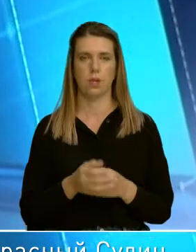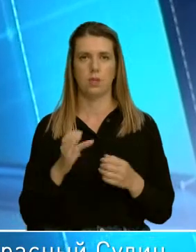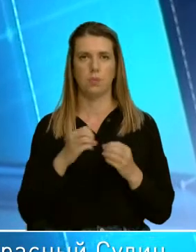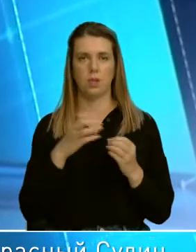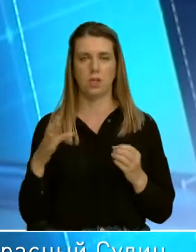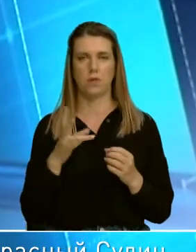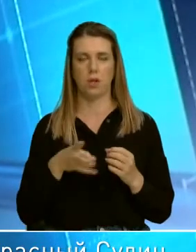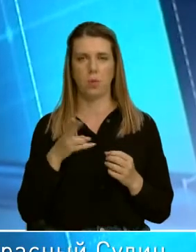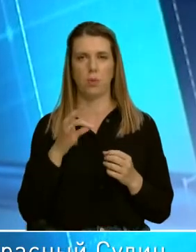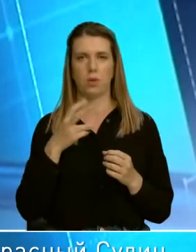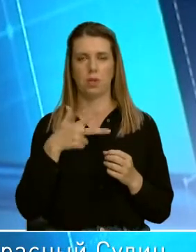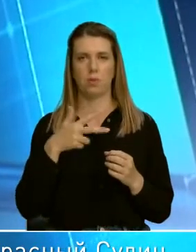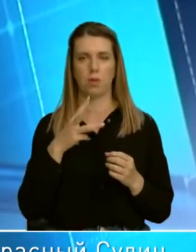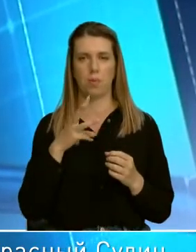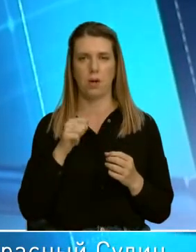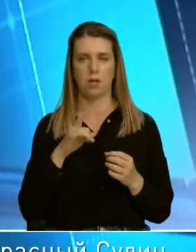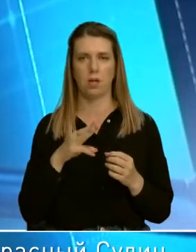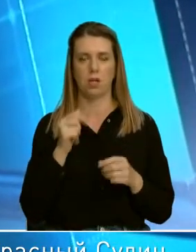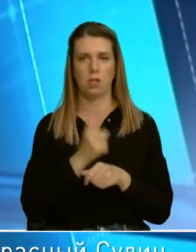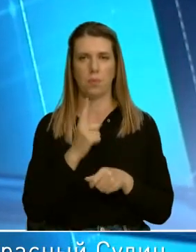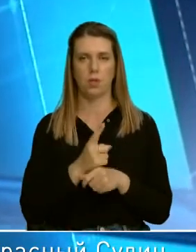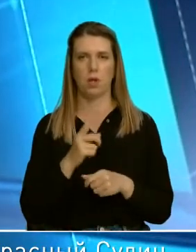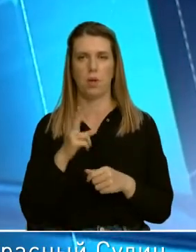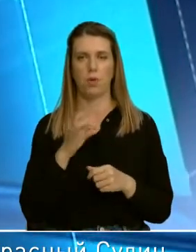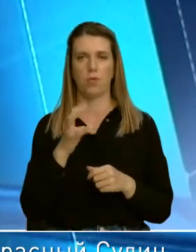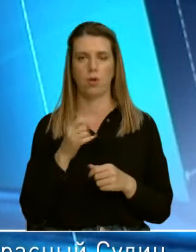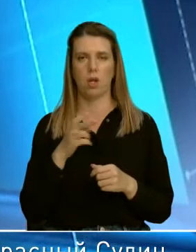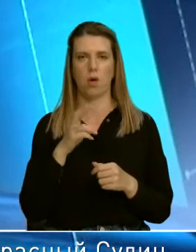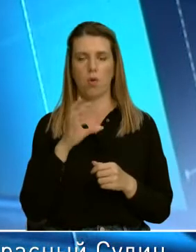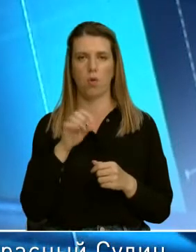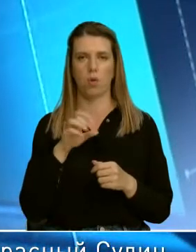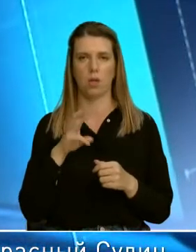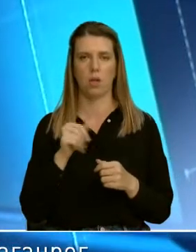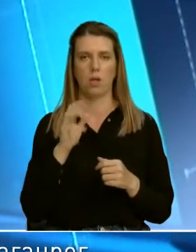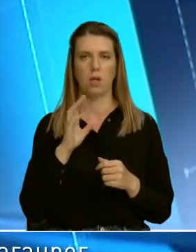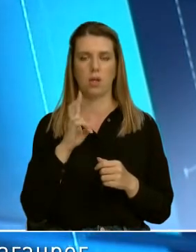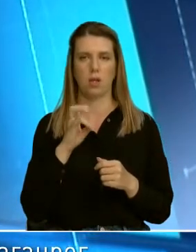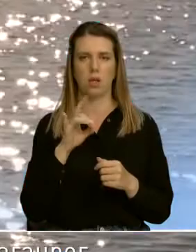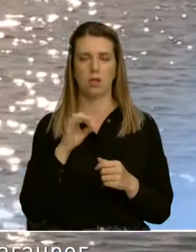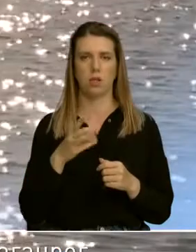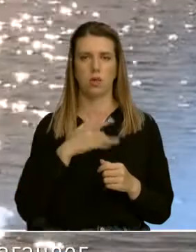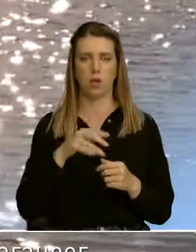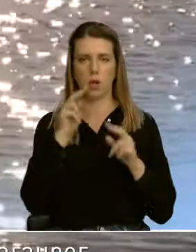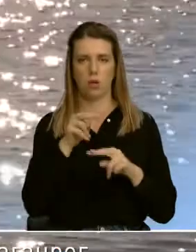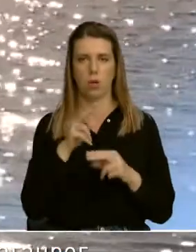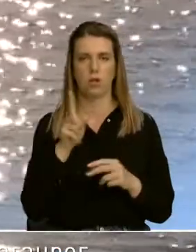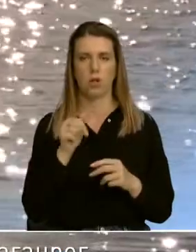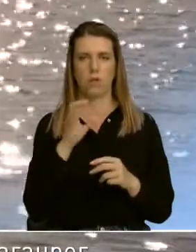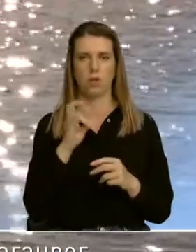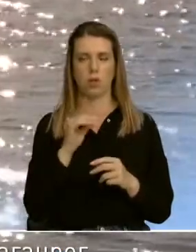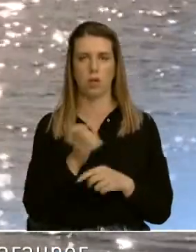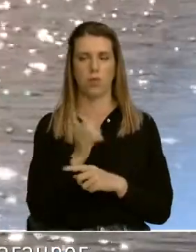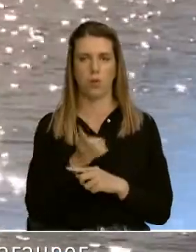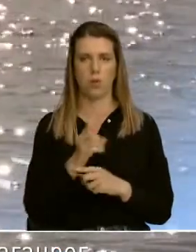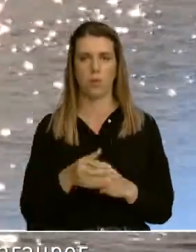С 15 ноября по 31 марта в регионе запрещена подводная охота, а в период нереста особенно строгий контроль за вооруженным